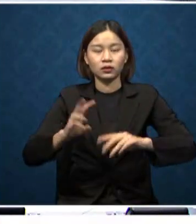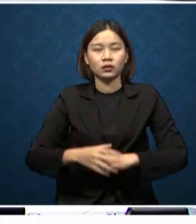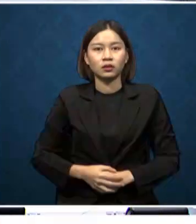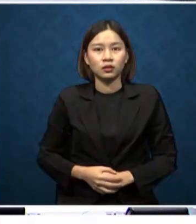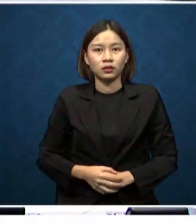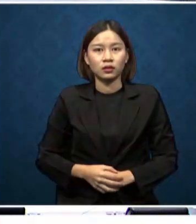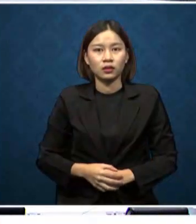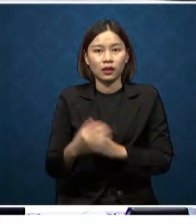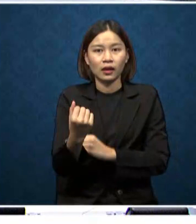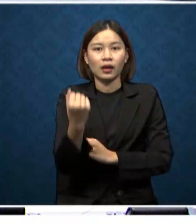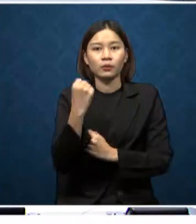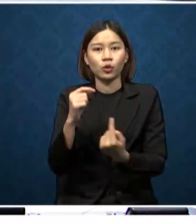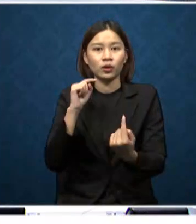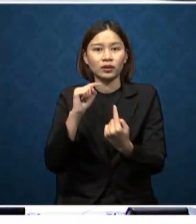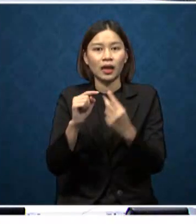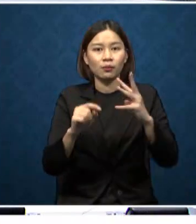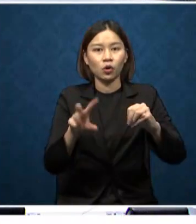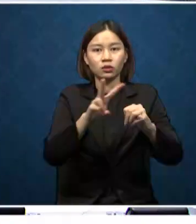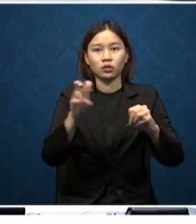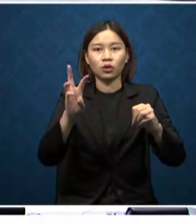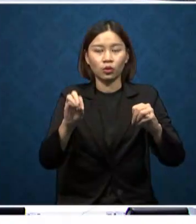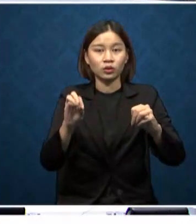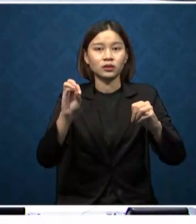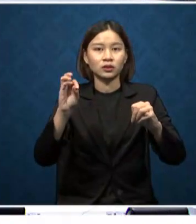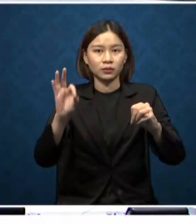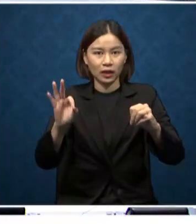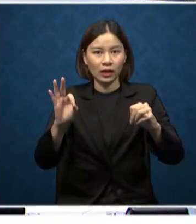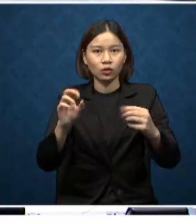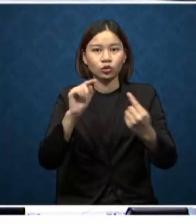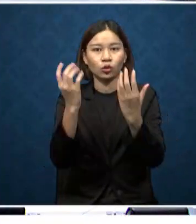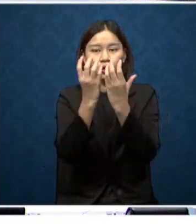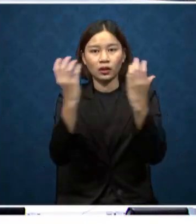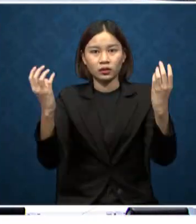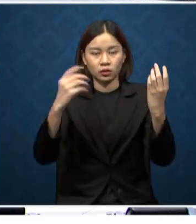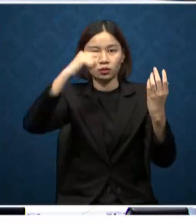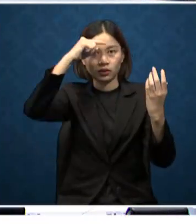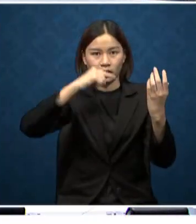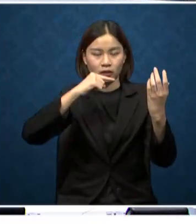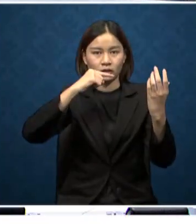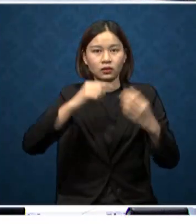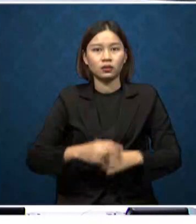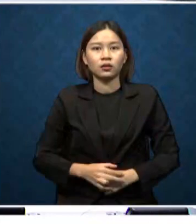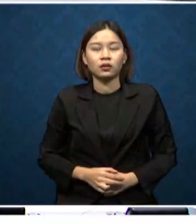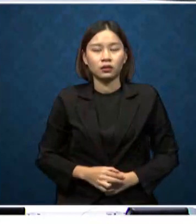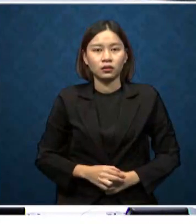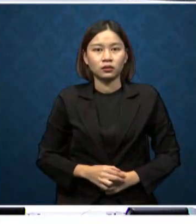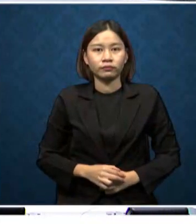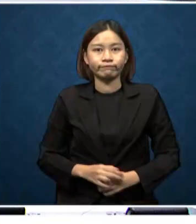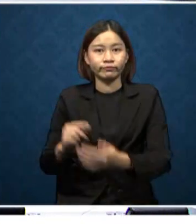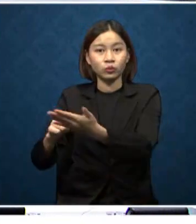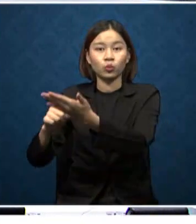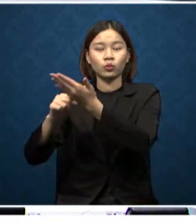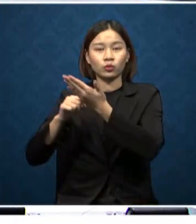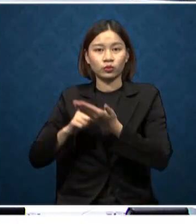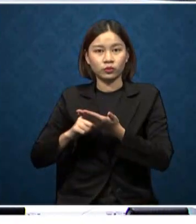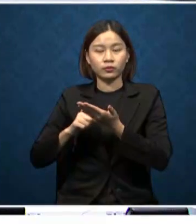อาศัยอำนาจตามความในมาตรา269ของรัฐธรรมนูญแห่งราชอาณาจักรไทยจึงทรงพระกรุณาโปรดเกล้